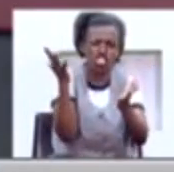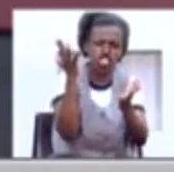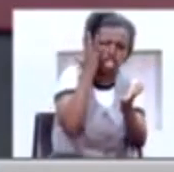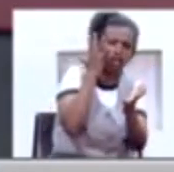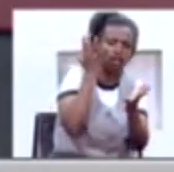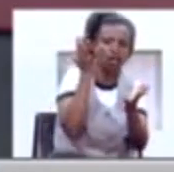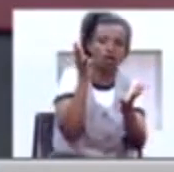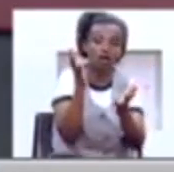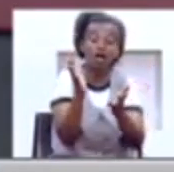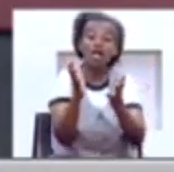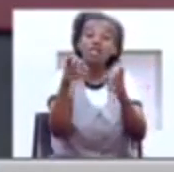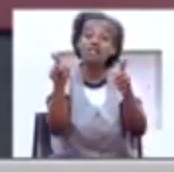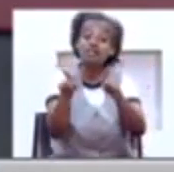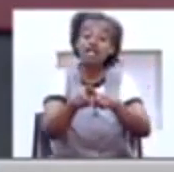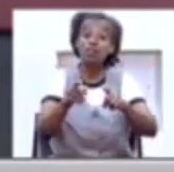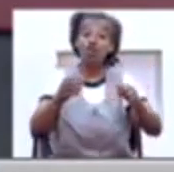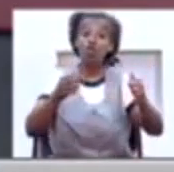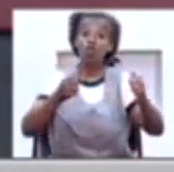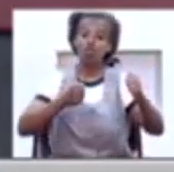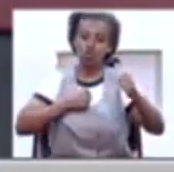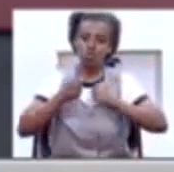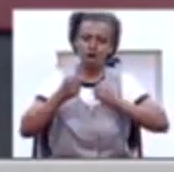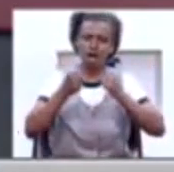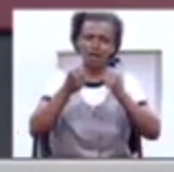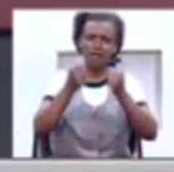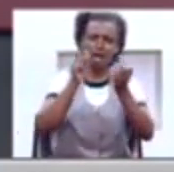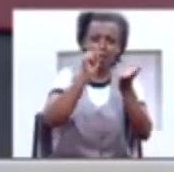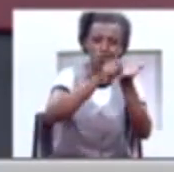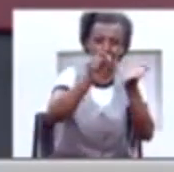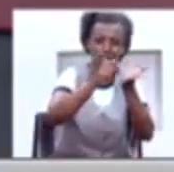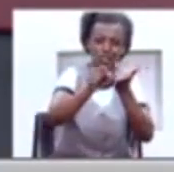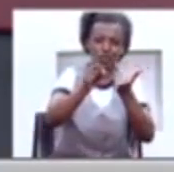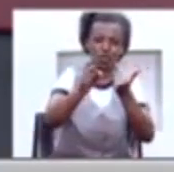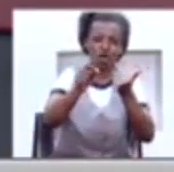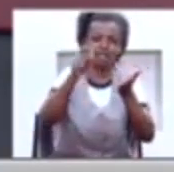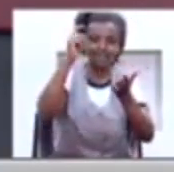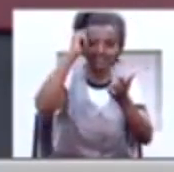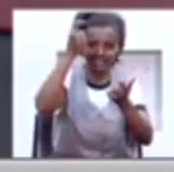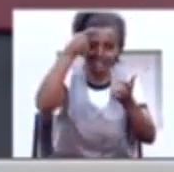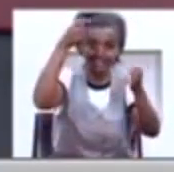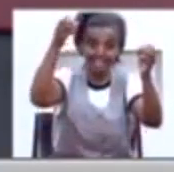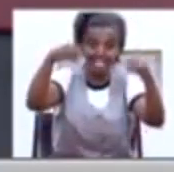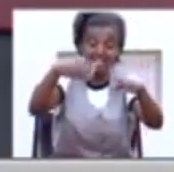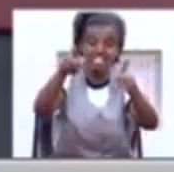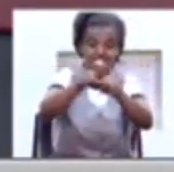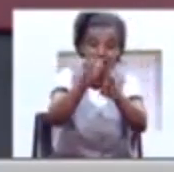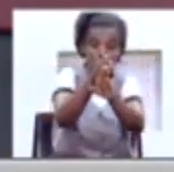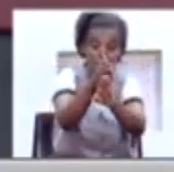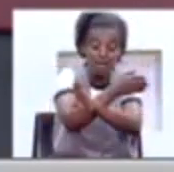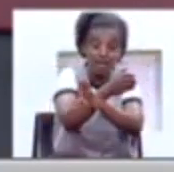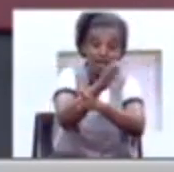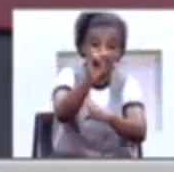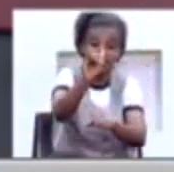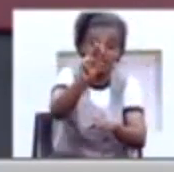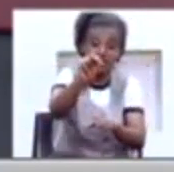yego no mu Rwanda mu nyandiko za leta hari inyandiko zigaragaza ko na mbere yuko inyenzi